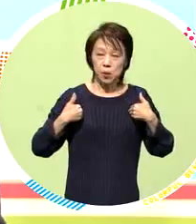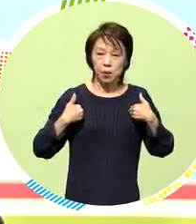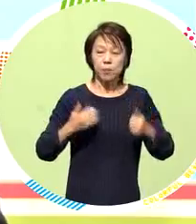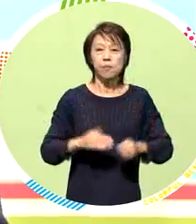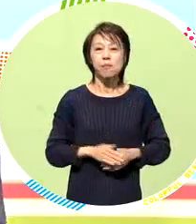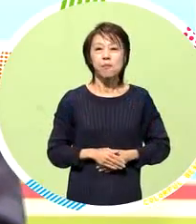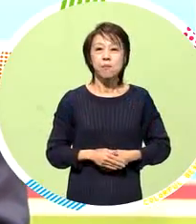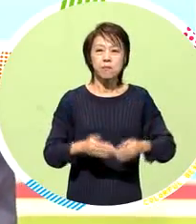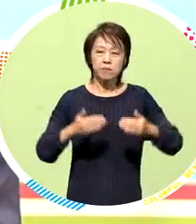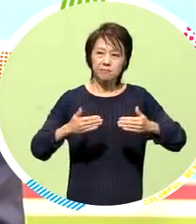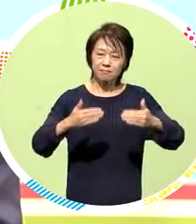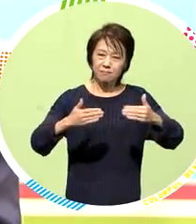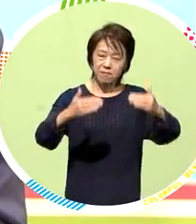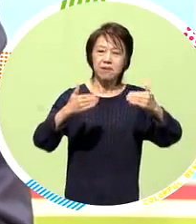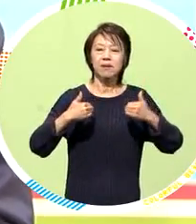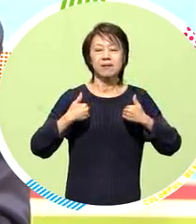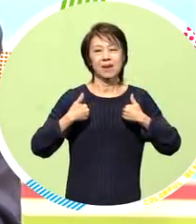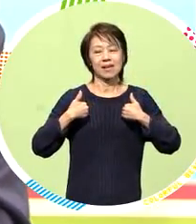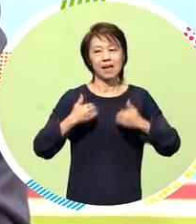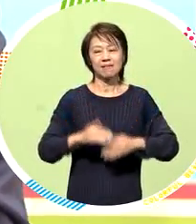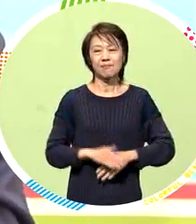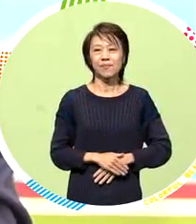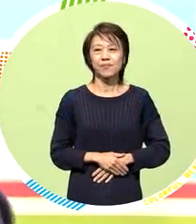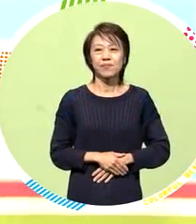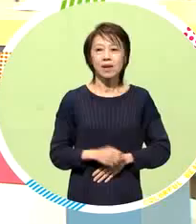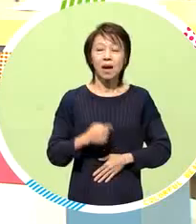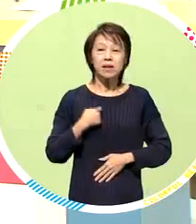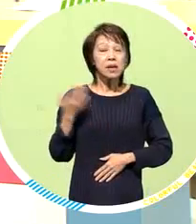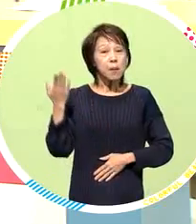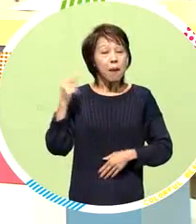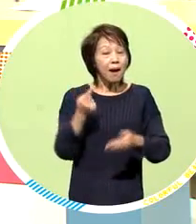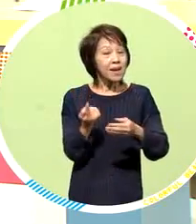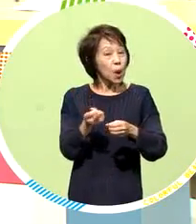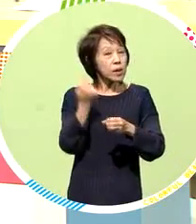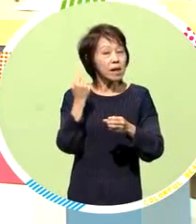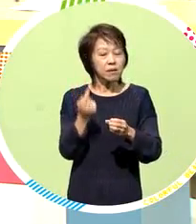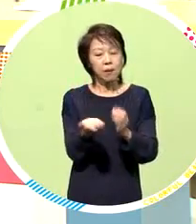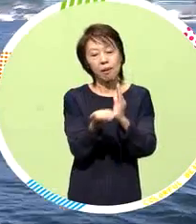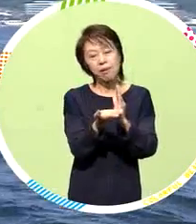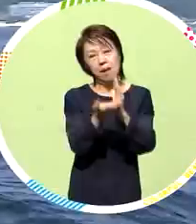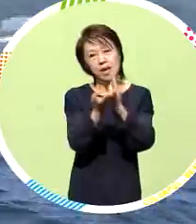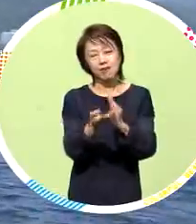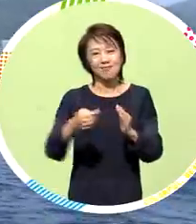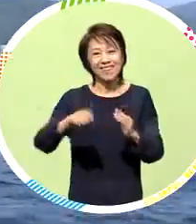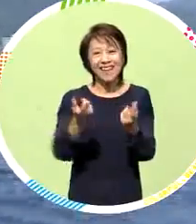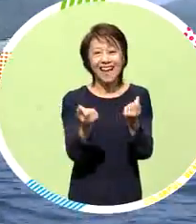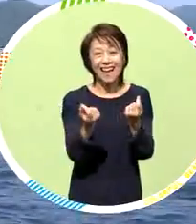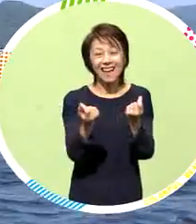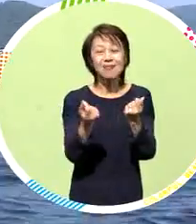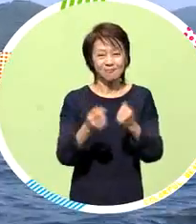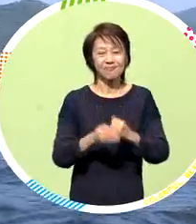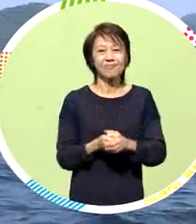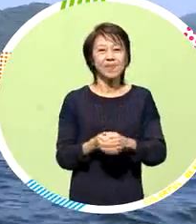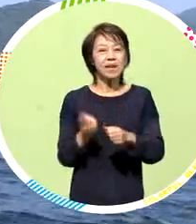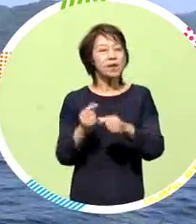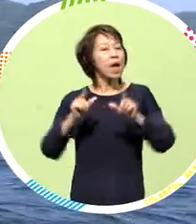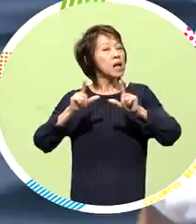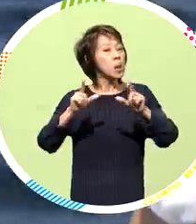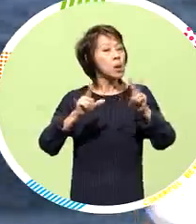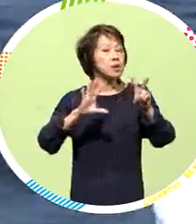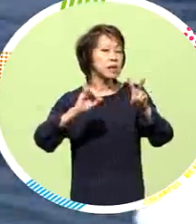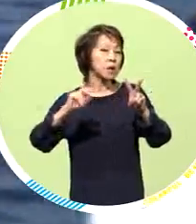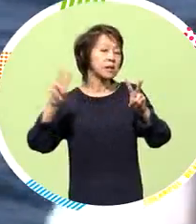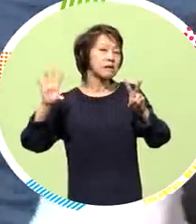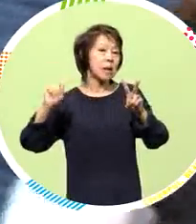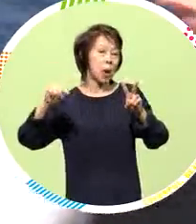どんどん進めていこうということですねん私一緒に今日ねんねセーリングそれましたよね裏東京2020